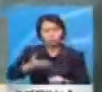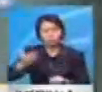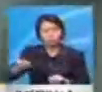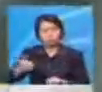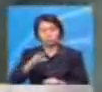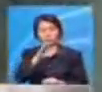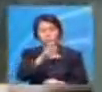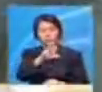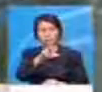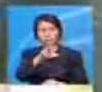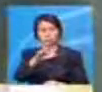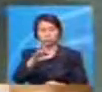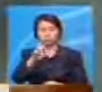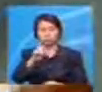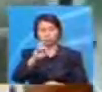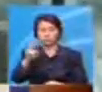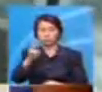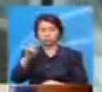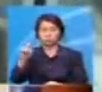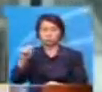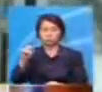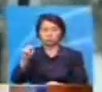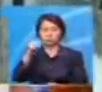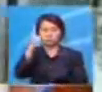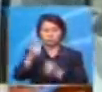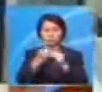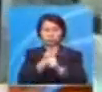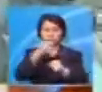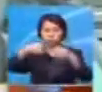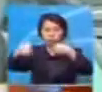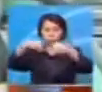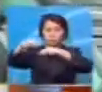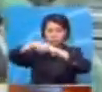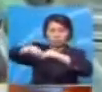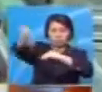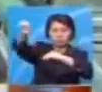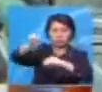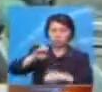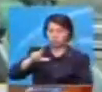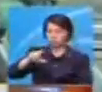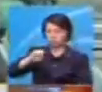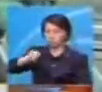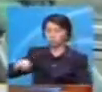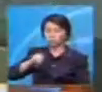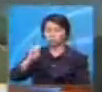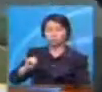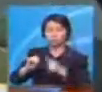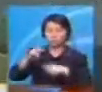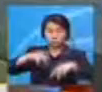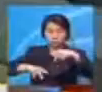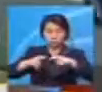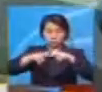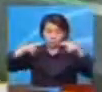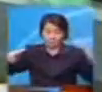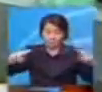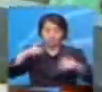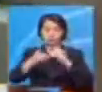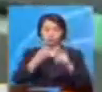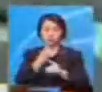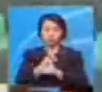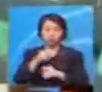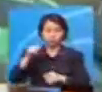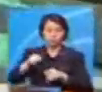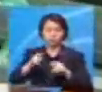sebanyak 3,000 Tan setahun untuk pasaran eksport Loji okleokimia terbesar di dunia ini